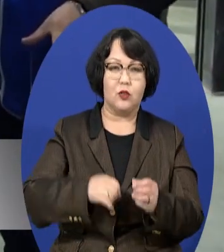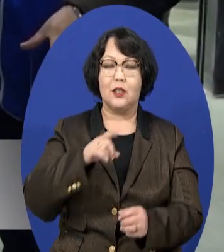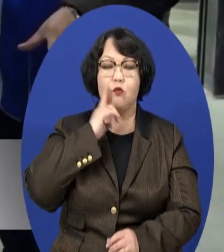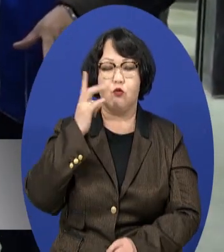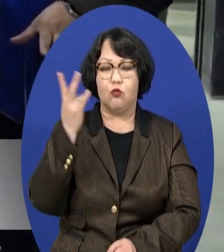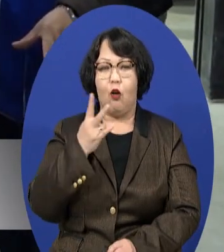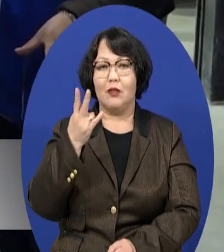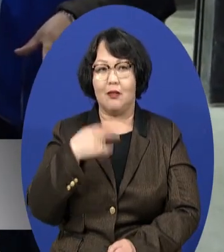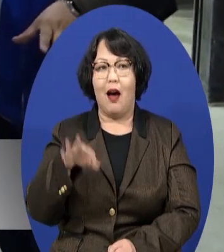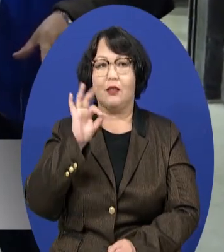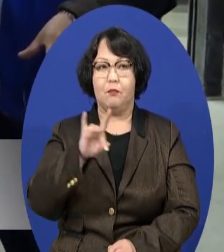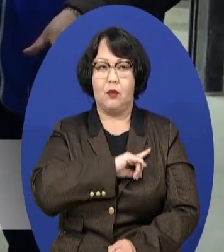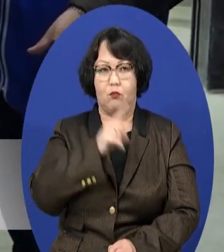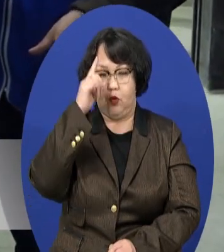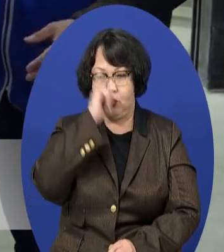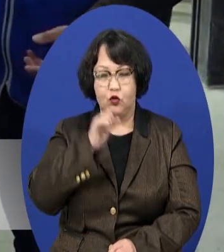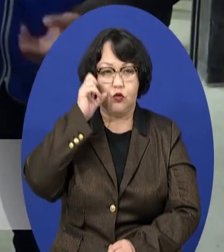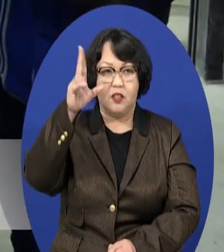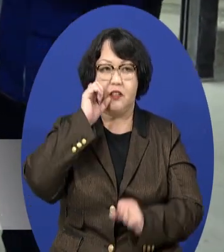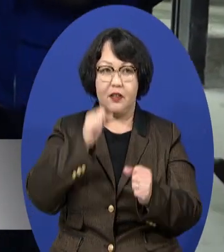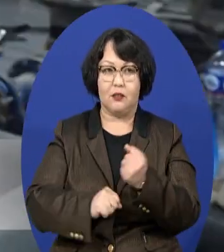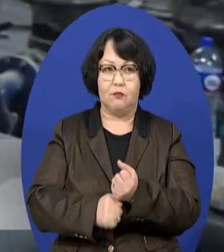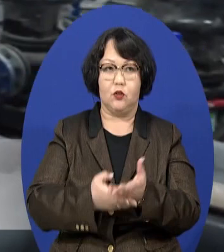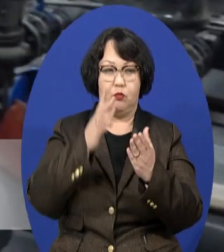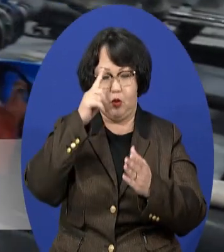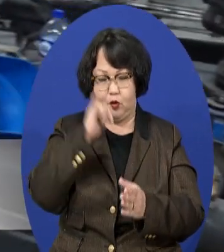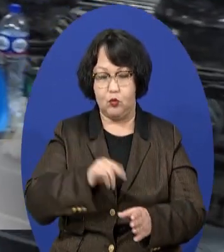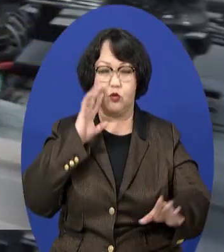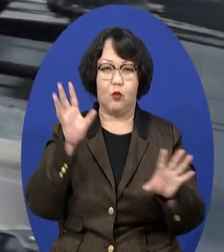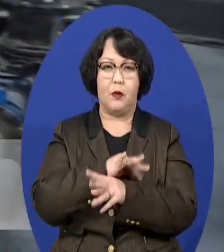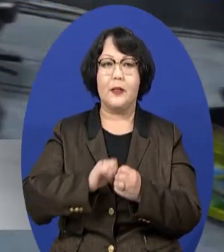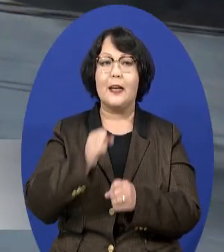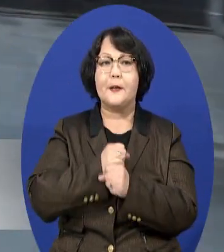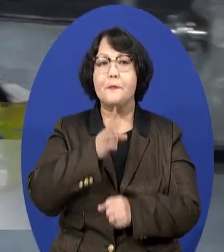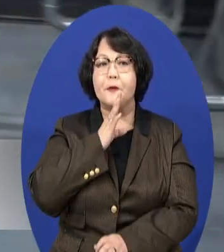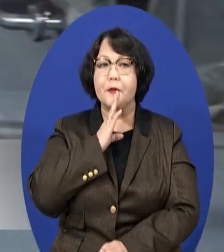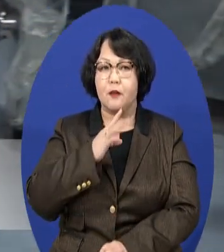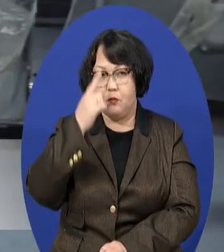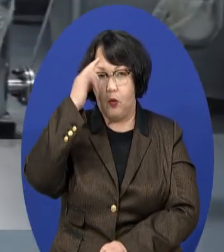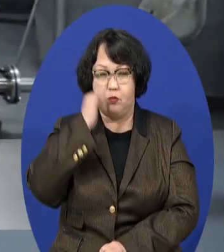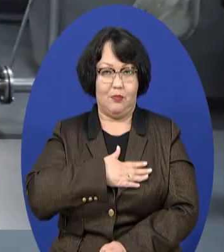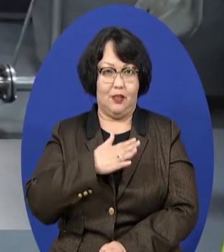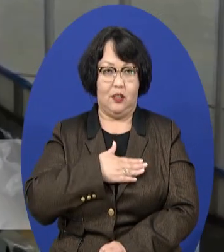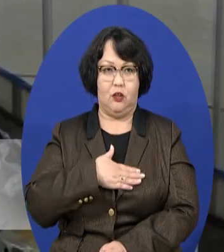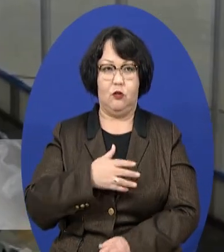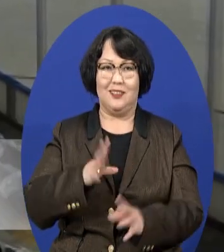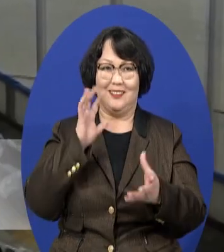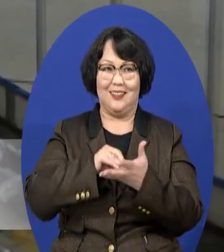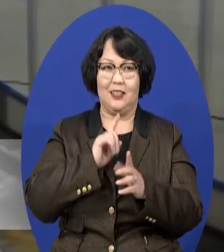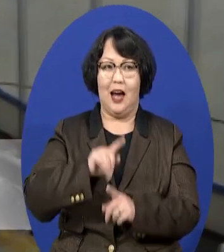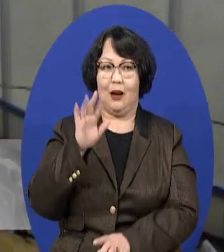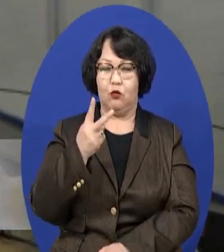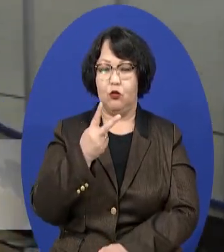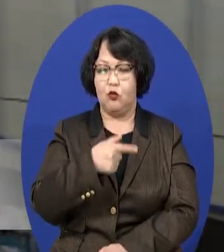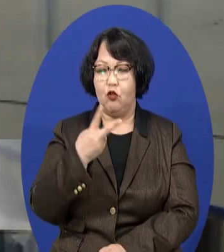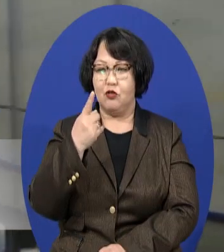наадмыг Монгол улсын ерөнхийлөгчийн ивэлдор эх орондоо зохион байгуулна. Анх удаага эх орондоо наадмын статустаа 12-оос 21 төрлийн